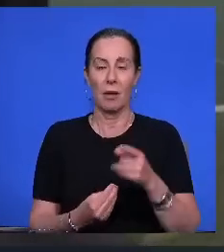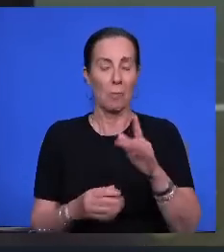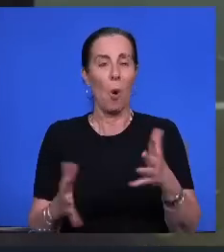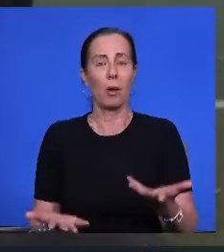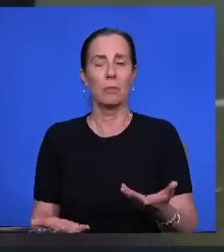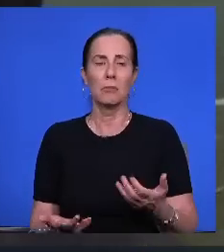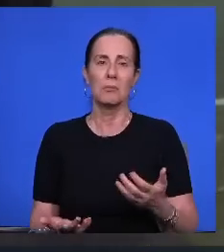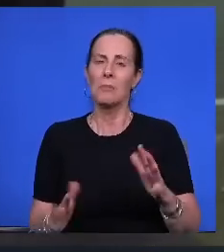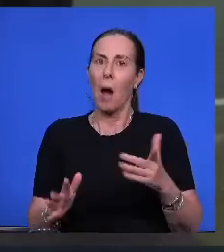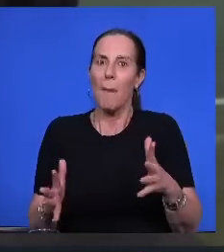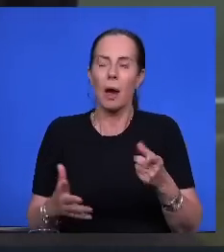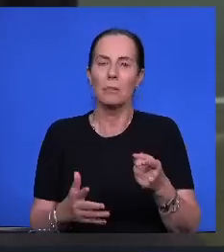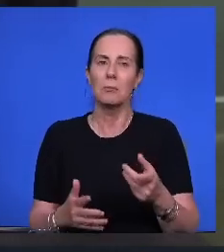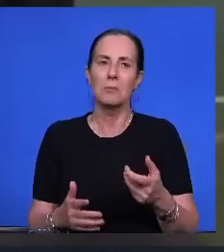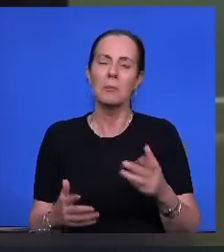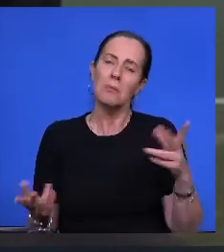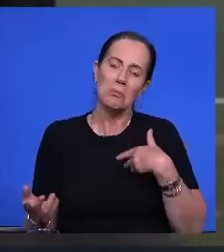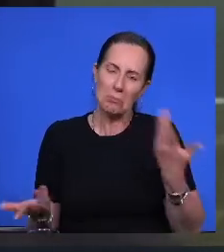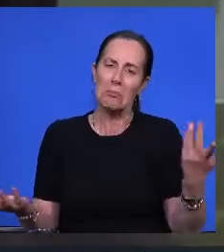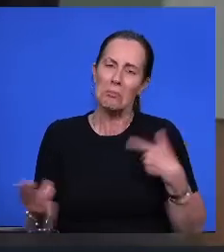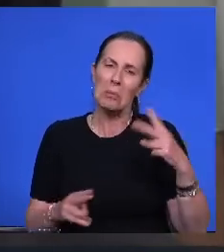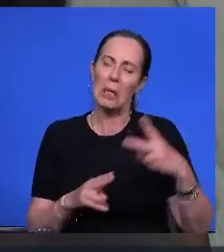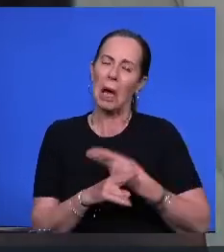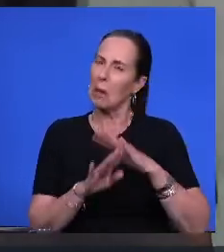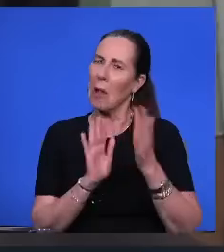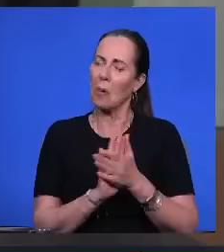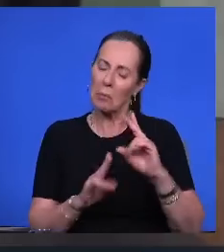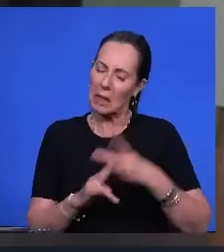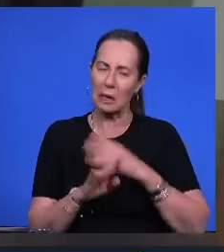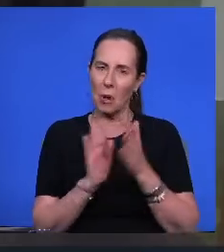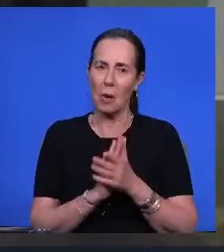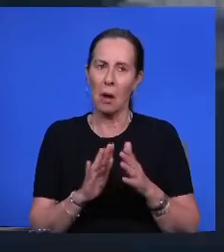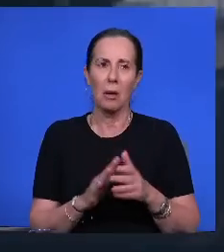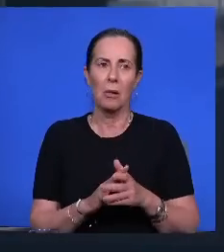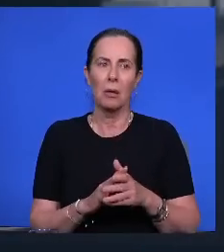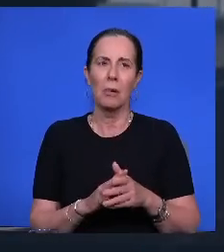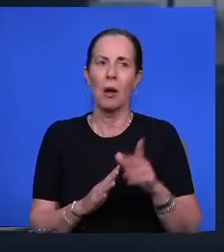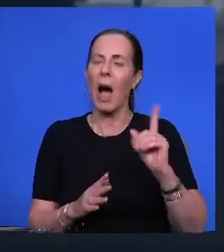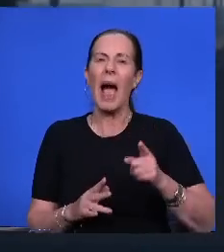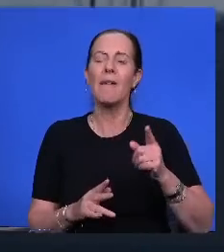הכסף? מתרגלים. מתרגלים לעבודה הכל, אולי מתרגלים. אתה חי פה כל כך הרבה שנים, אתה חייב להתרגל, אין לך ברירה.